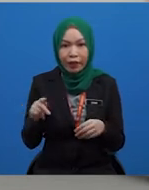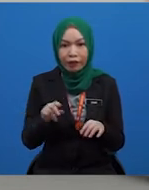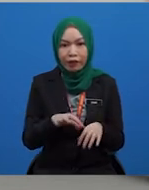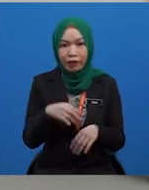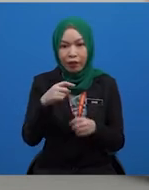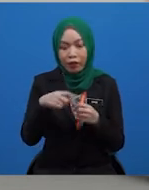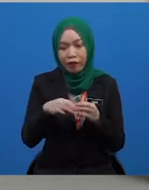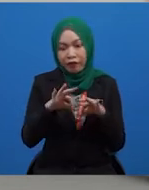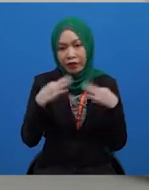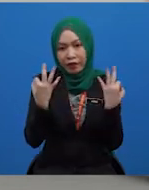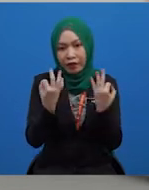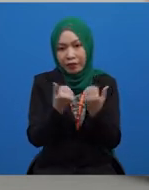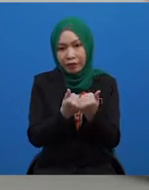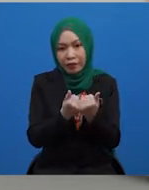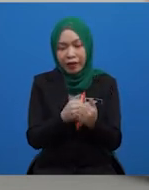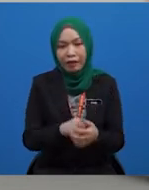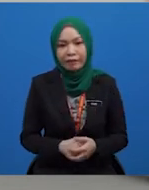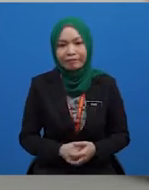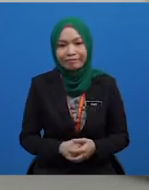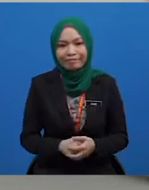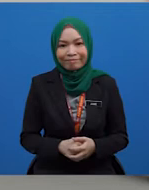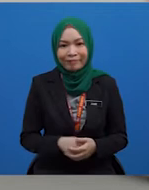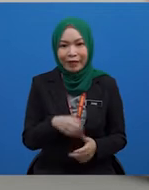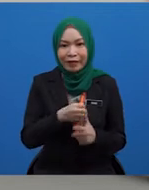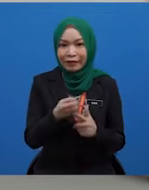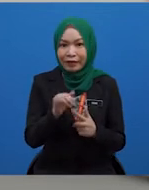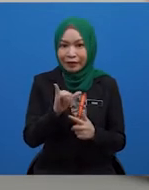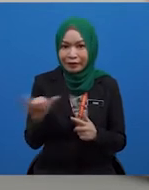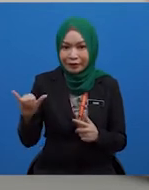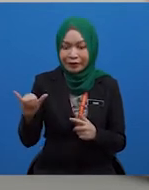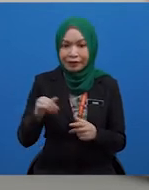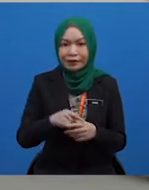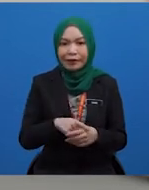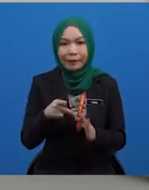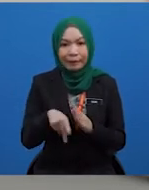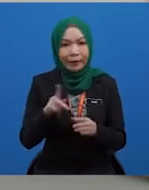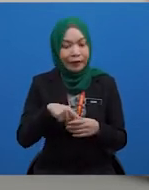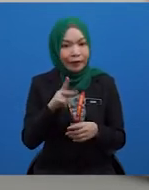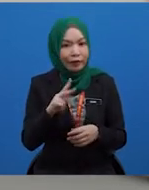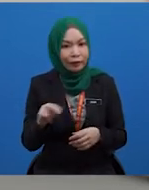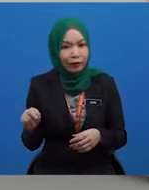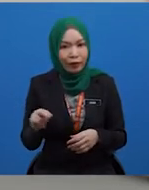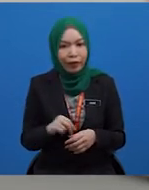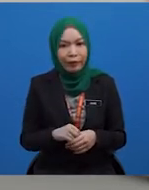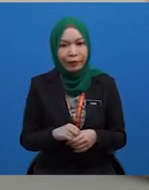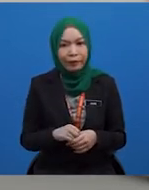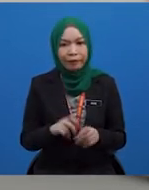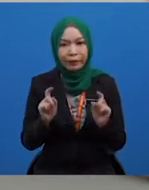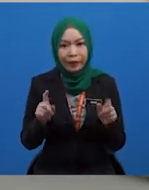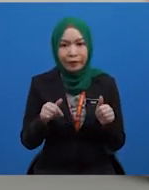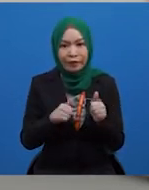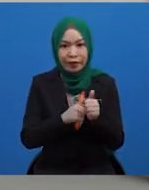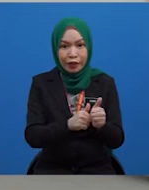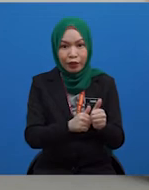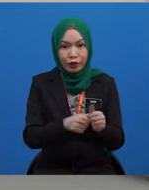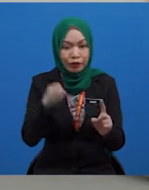perniagaan. Antaranya, pengeluar ataupun pemasar boleh menggunakan segmentasi pasaran, penyasaran pasaran dan